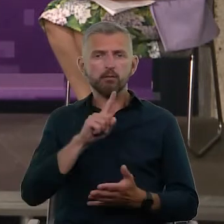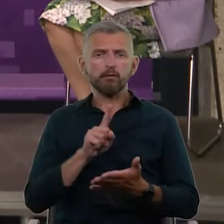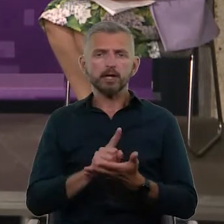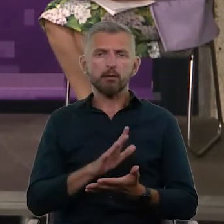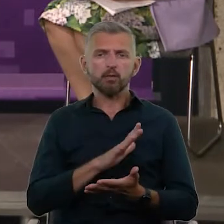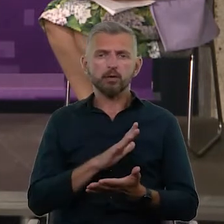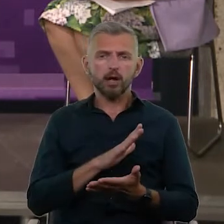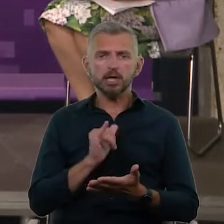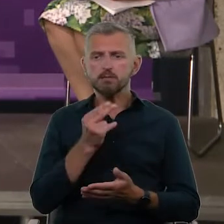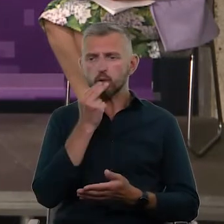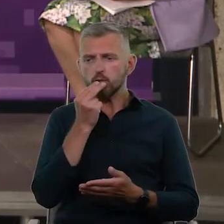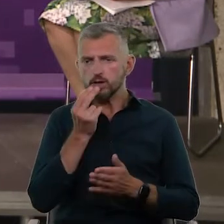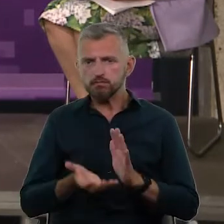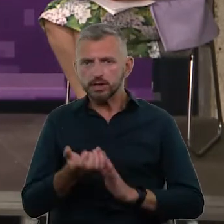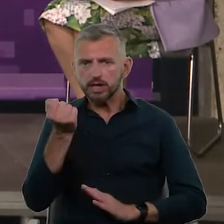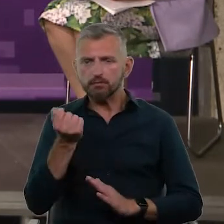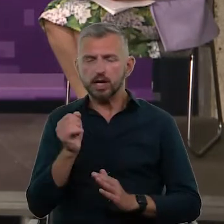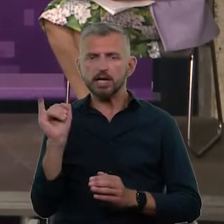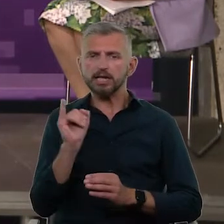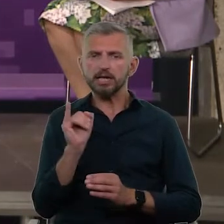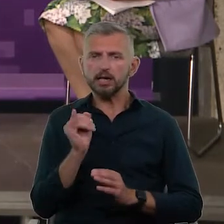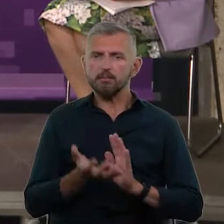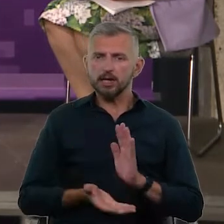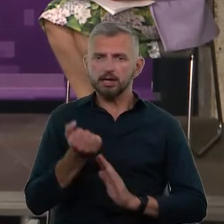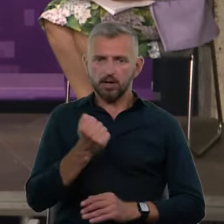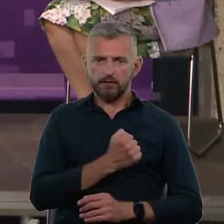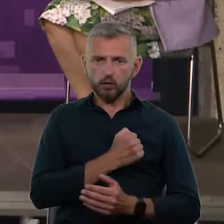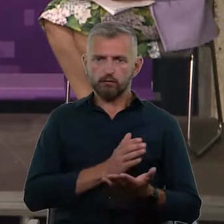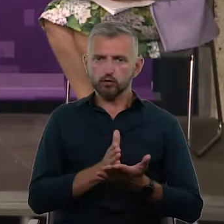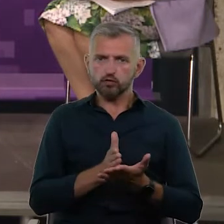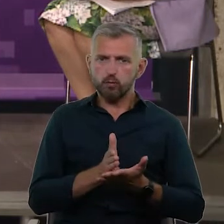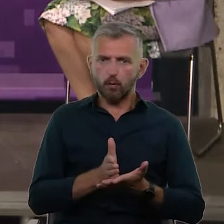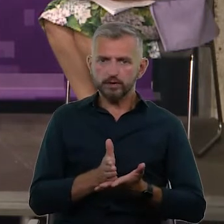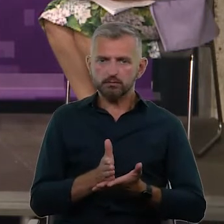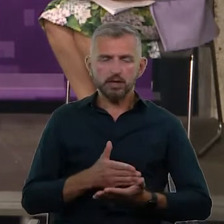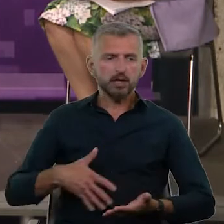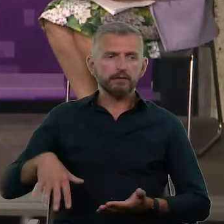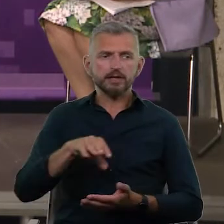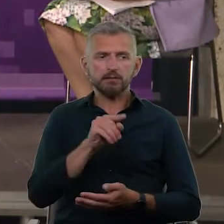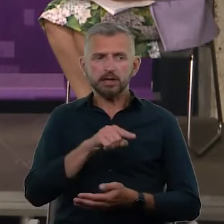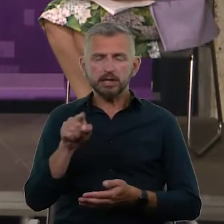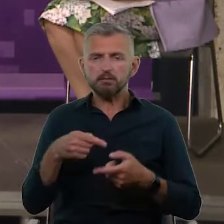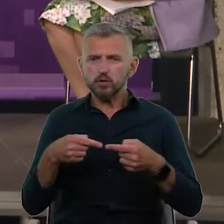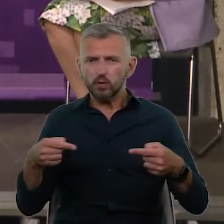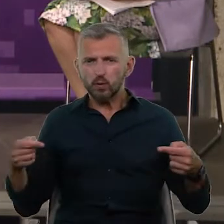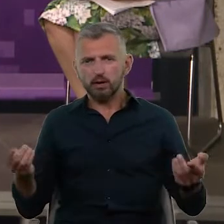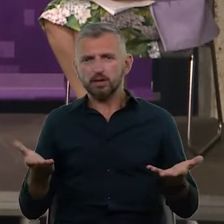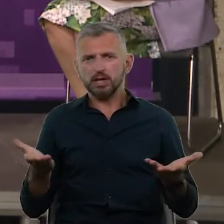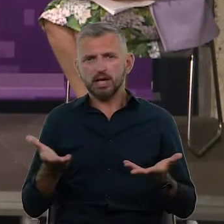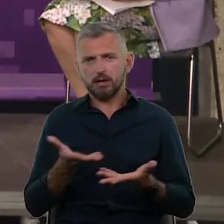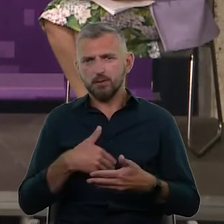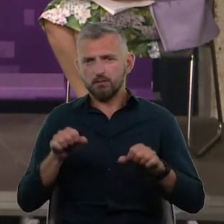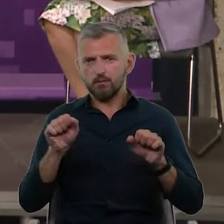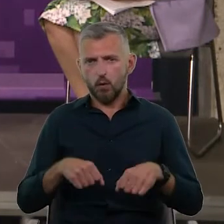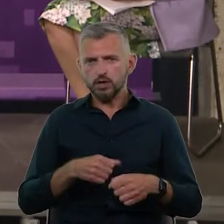і продовольча підтримка, і підтримка військовослужбовців всіми тими штуками, да, там, якими ми